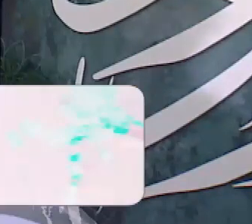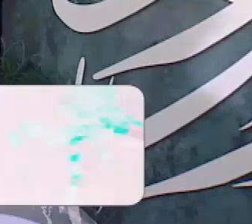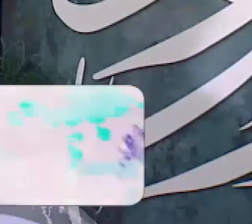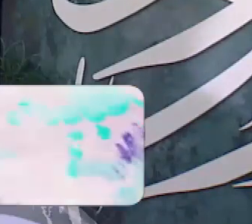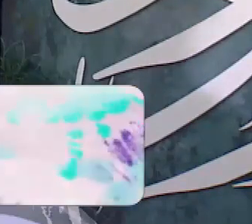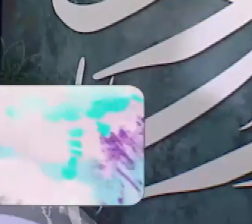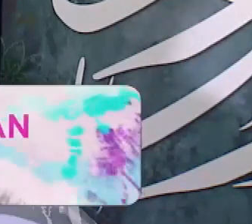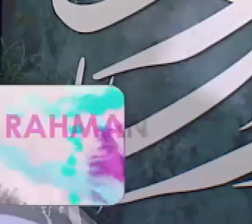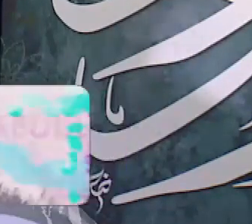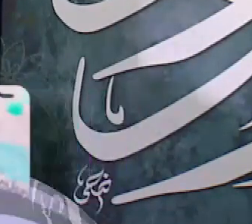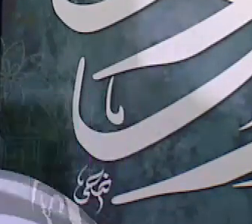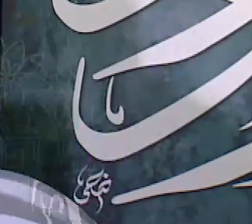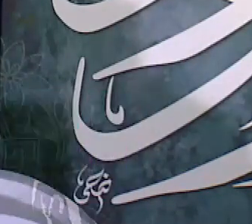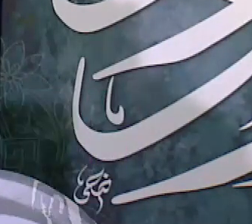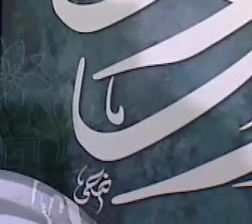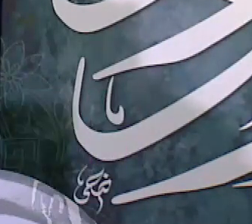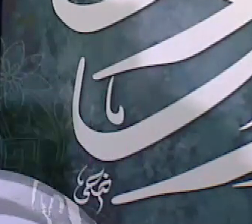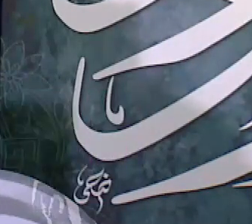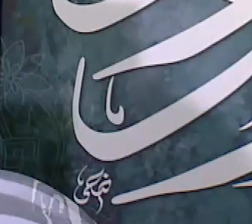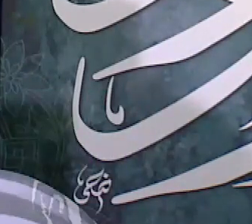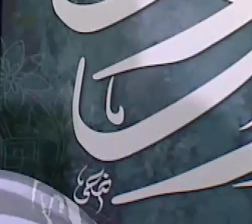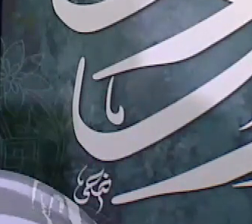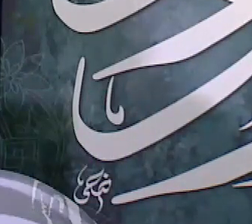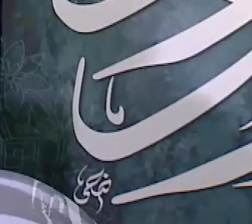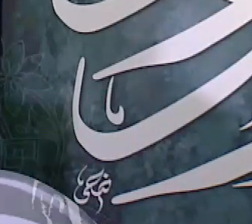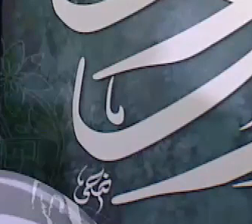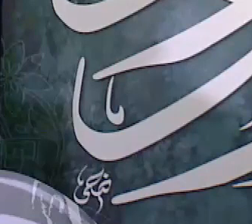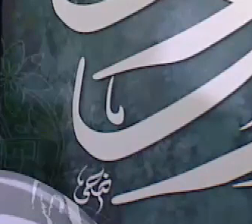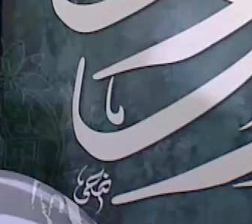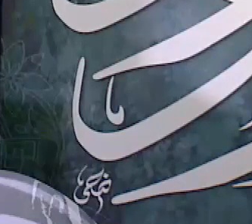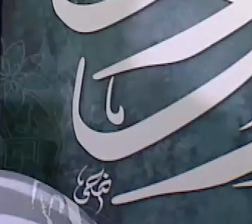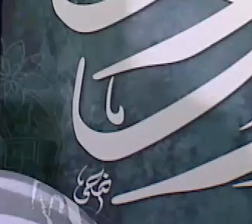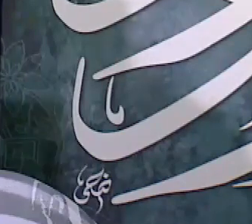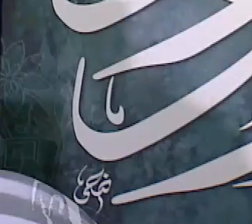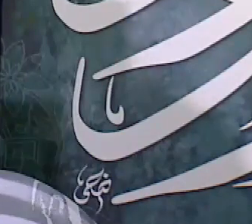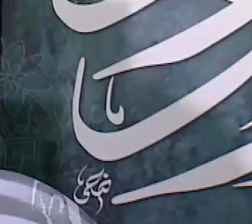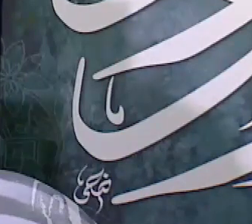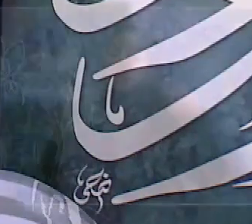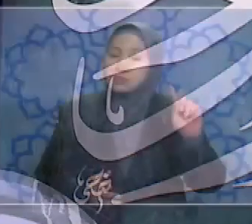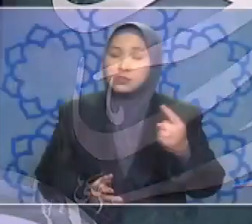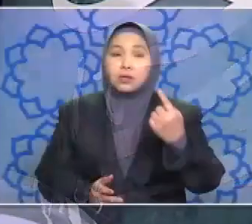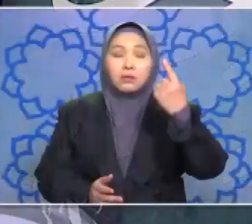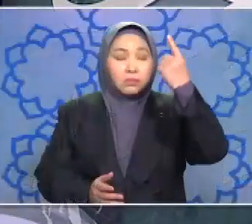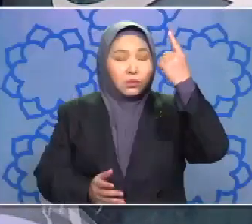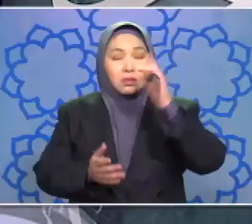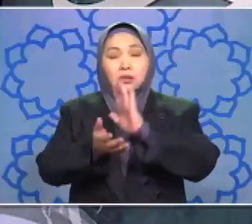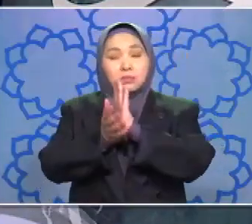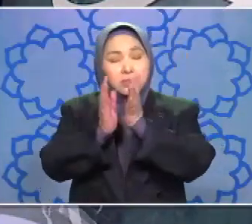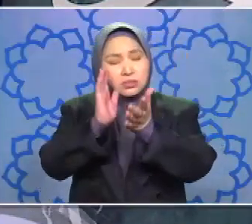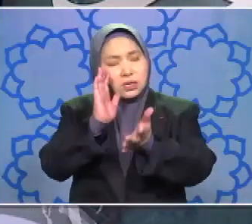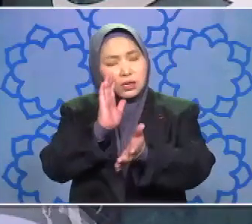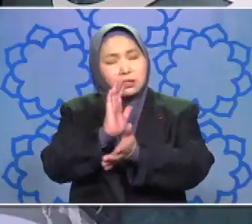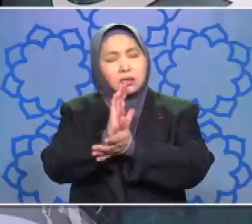ونعم النصير حسبنا الله ونعم الوكيل